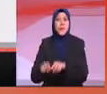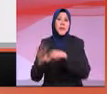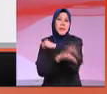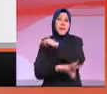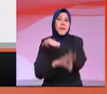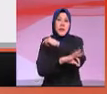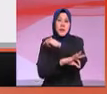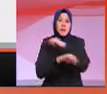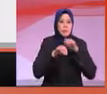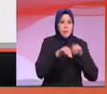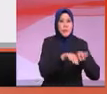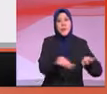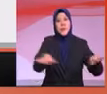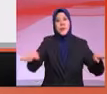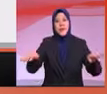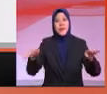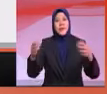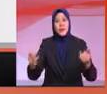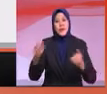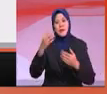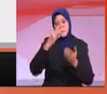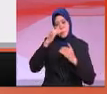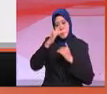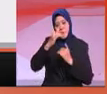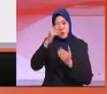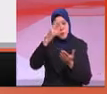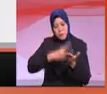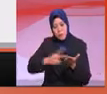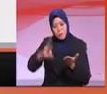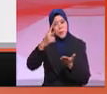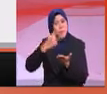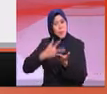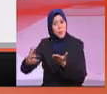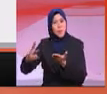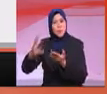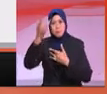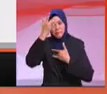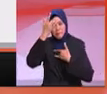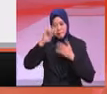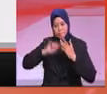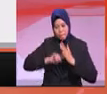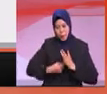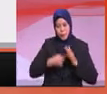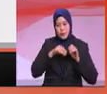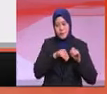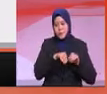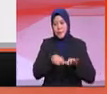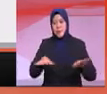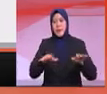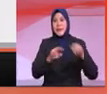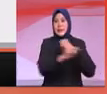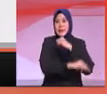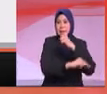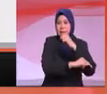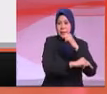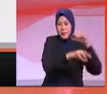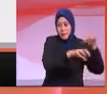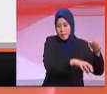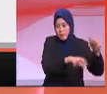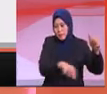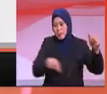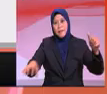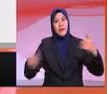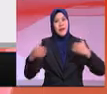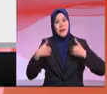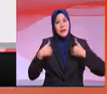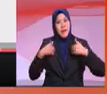Sembilan. Jadi dalam tempoh 2 ataupun 3 minggu jangkitan akan bermula pada satu negeri ataupun kalau ada